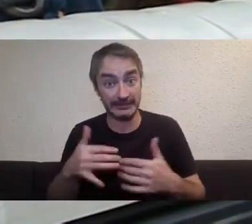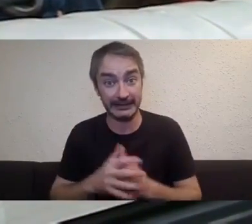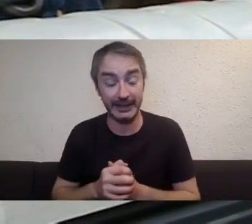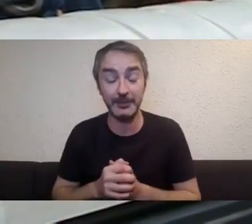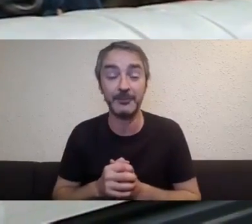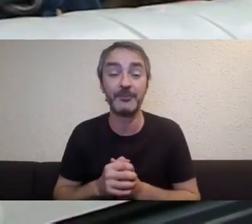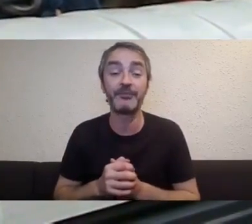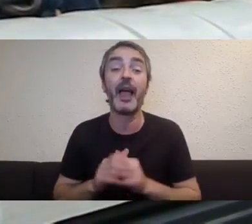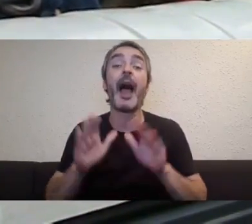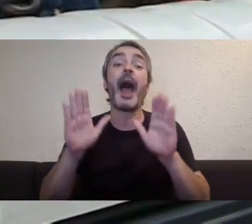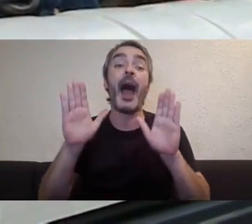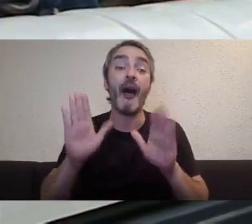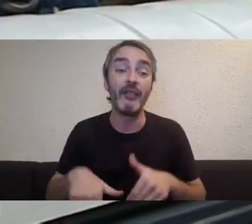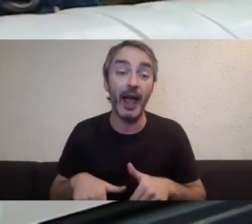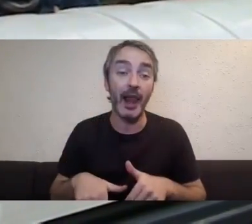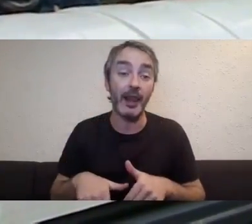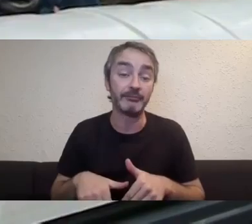un conflicte bastant greu que va acabar